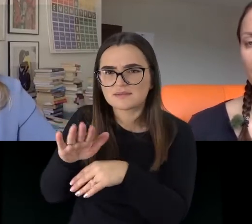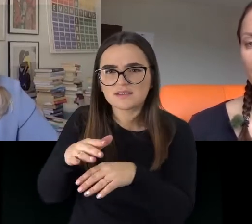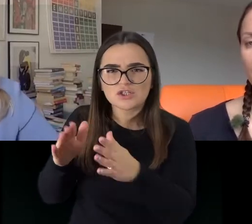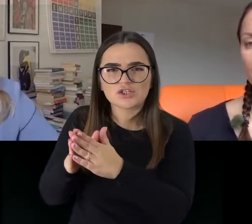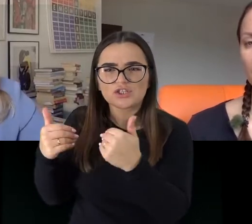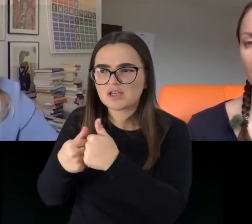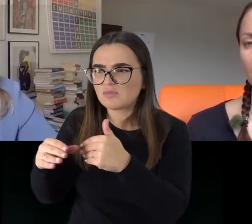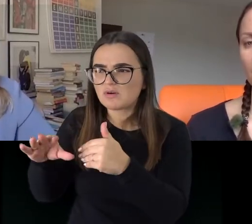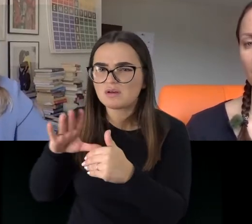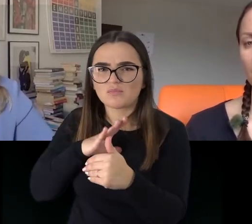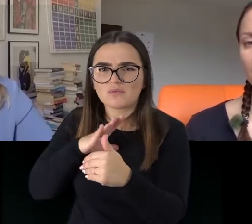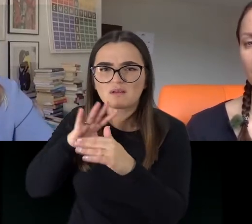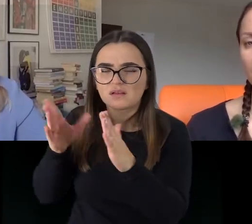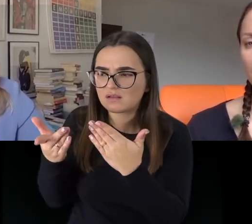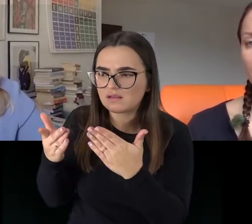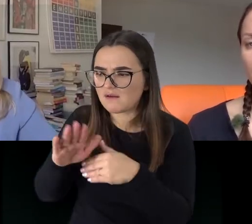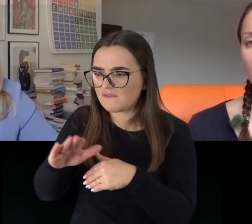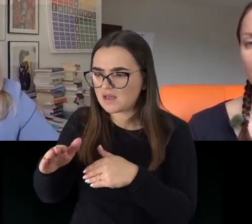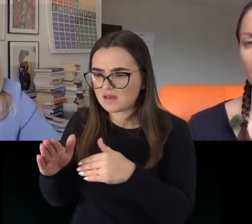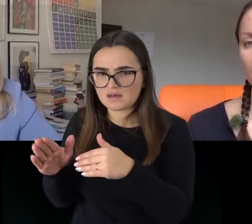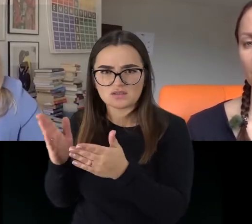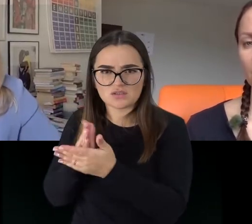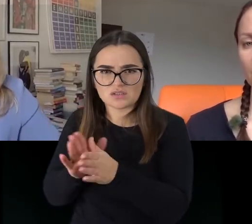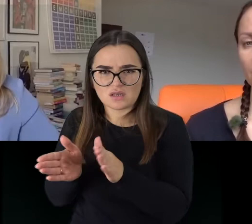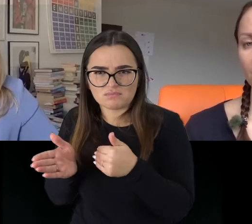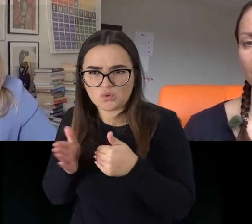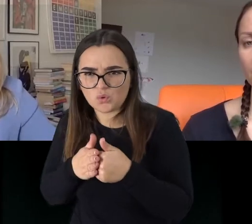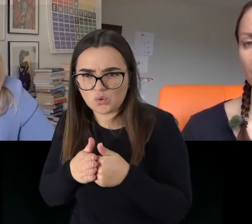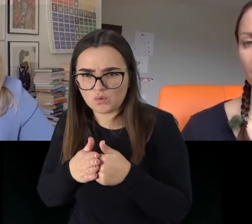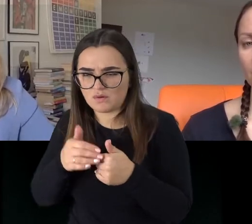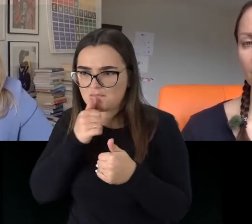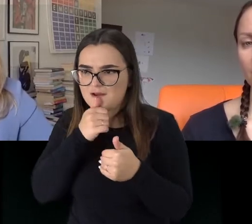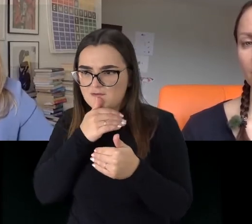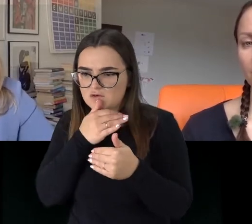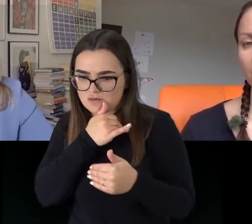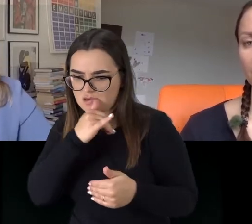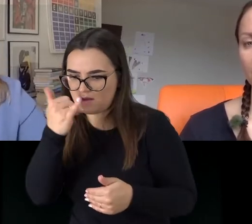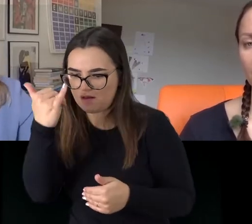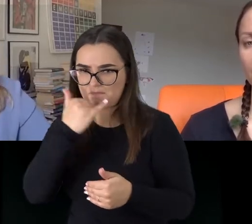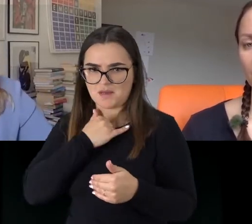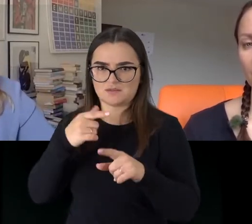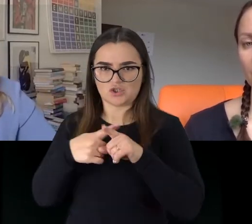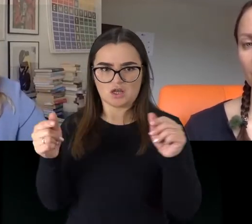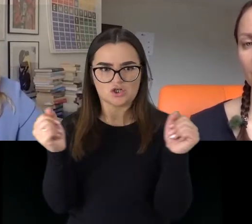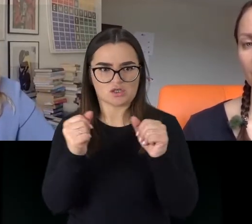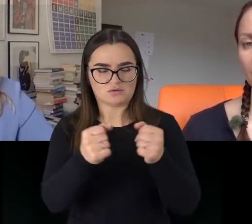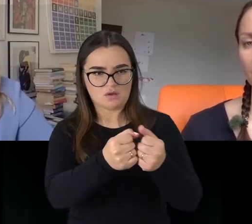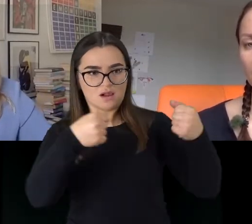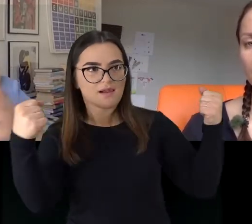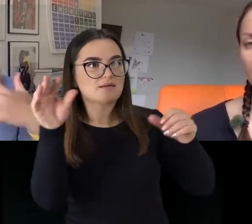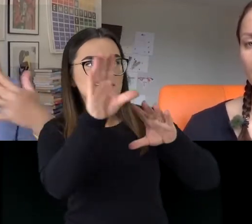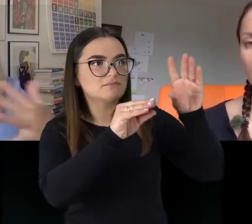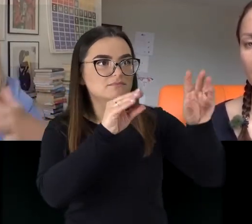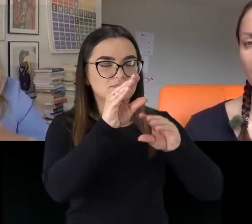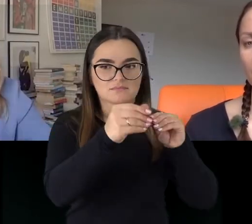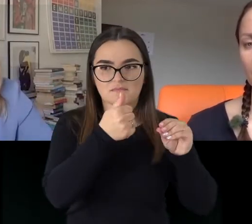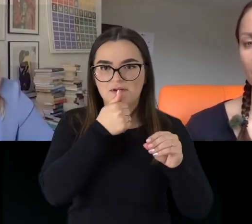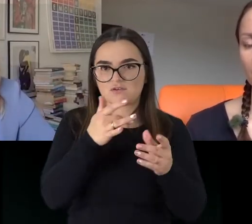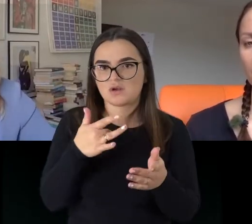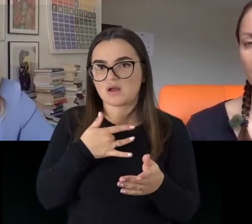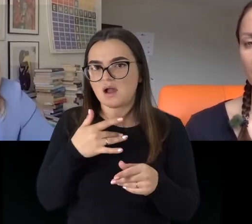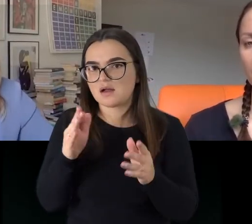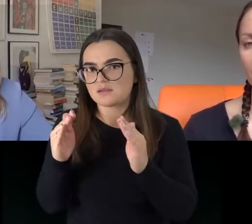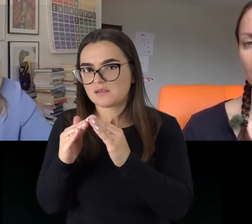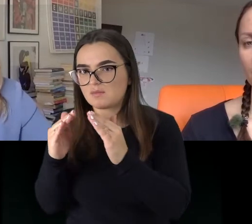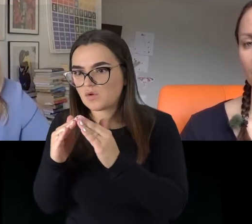Kodėl atvirkščiai, pavyzdžiui, tik ateina ir lenda į mano šaldytuvą? Nu, taip savotiškai, ar ne? Galbūt namie jis jaučiasi nesaugus ir nebeturi tų ribų, ar